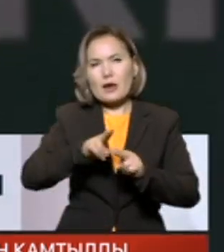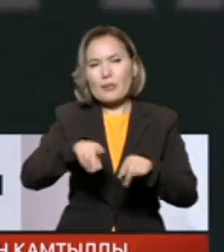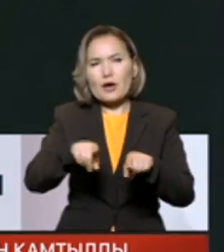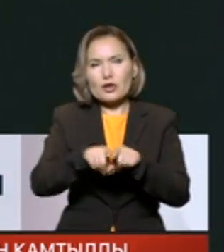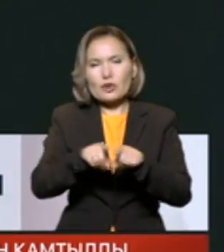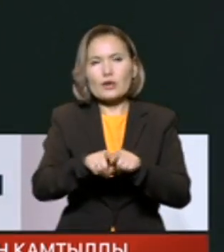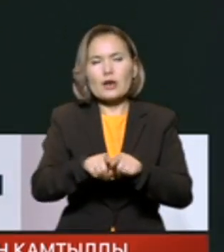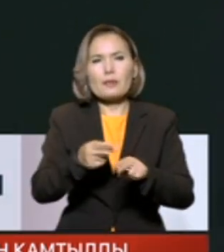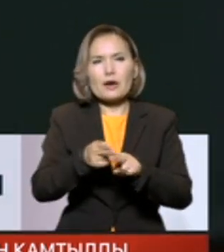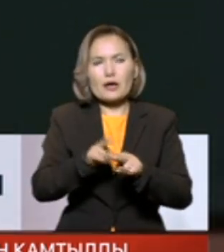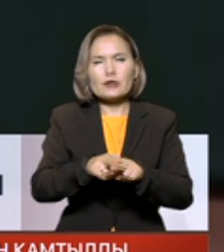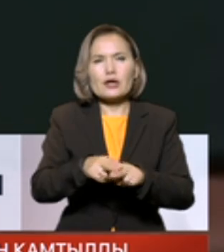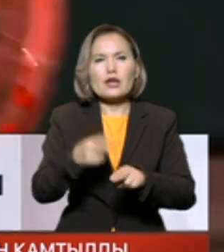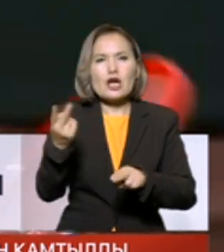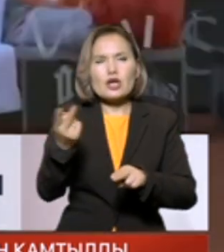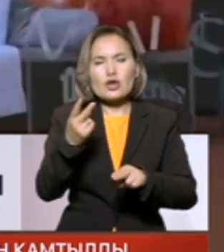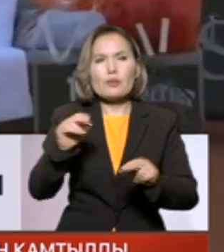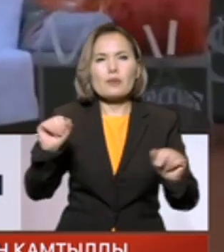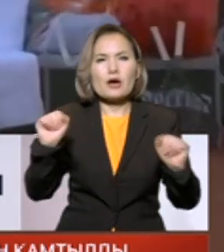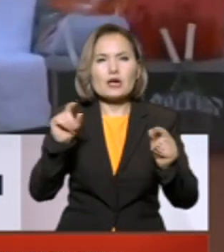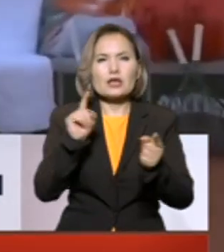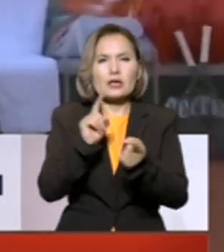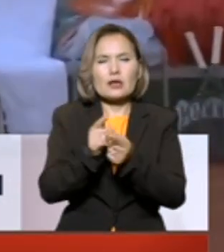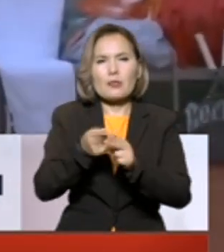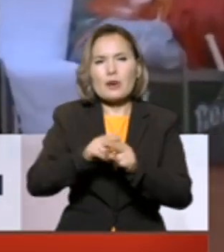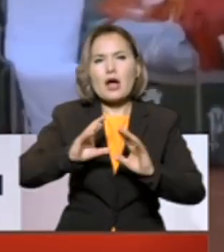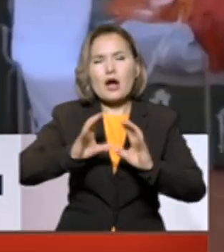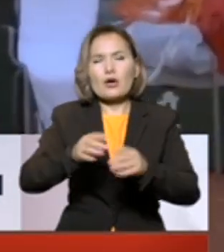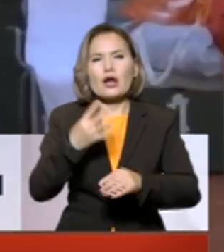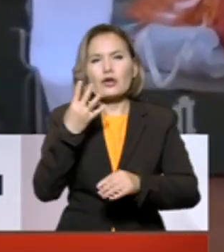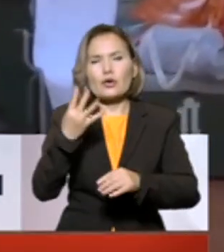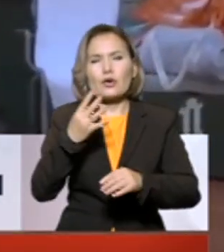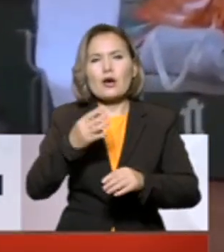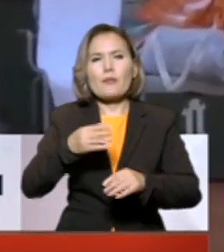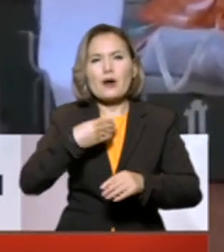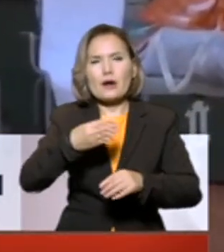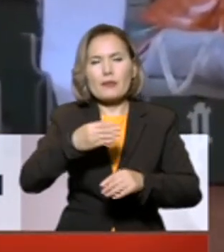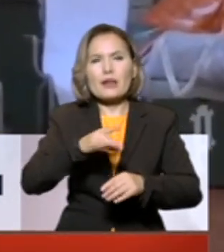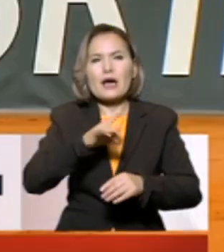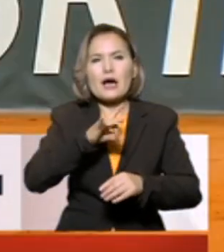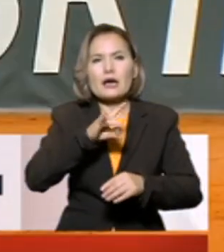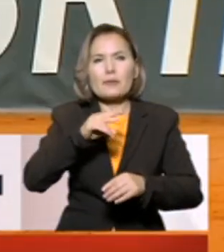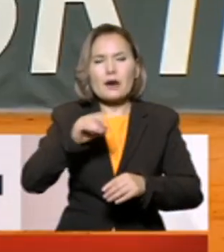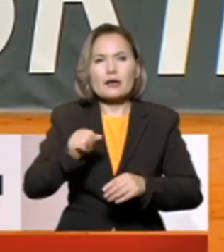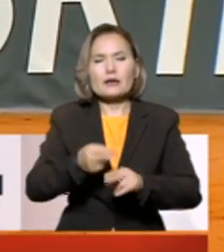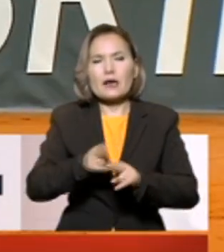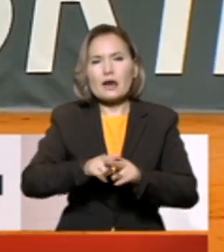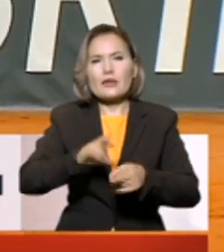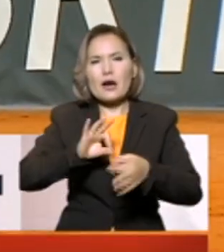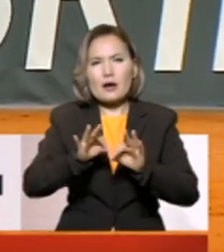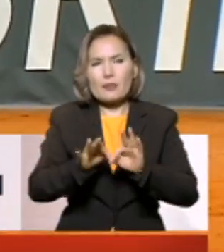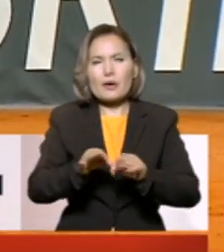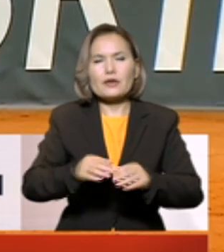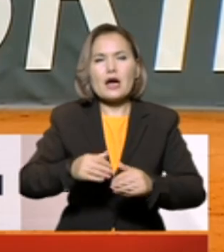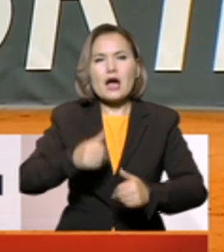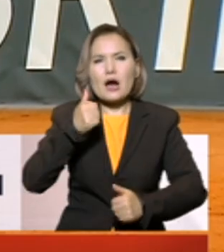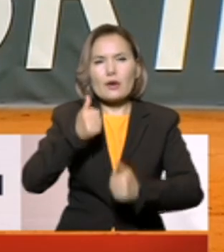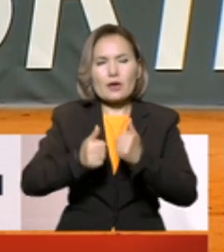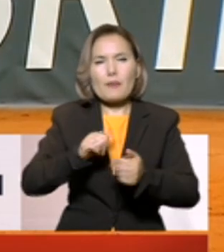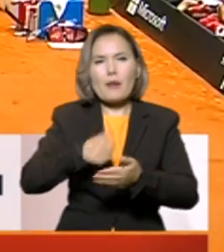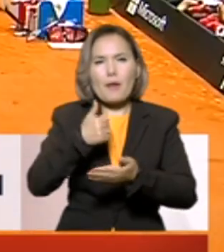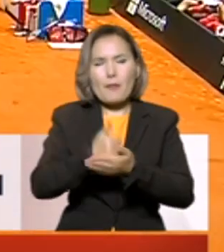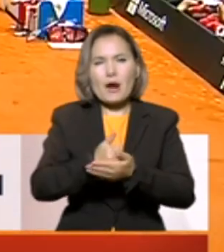Кербер жұбының жеңімпазымен кездеседі. Айта кету керек, әлемнің төртінші ракеткасы Елена Рыбакина олимпиададағы теннис турнирінің